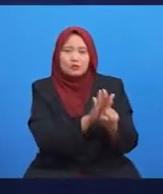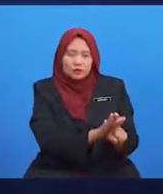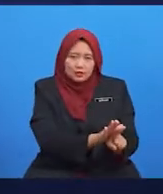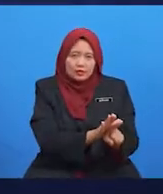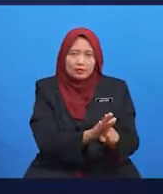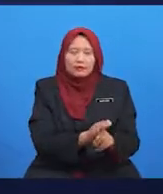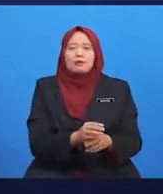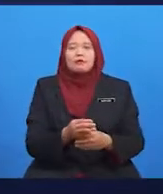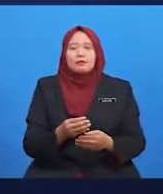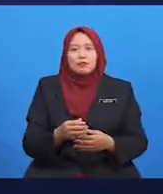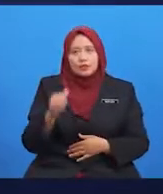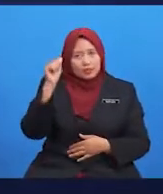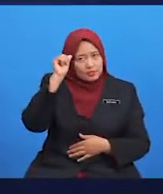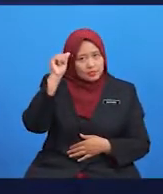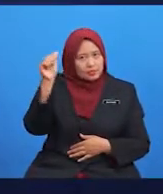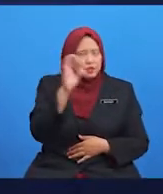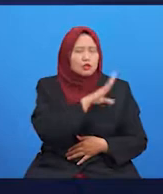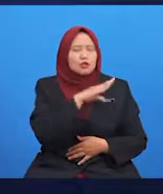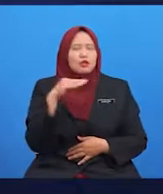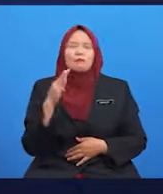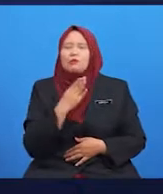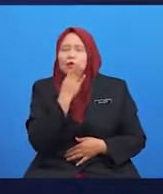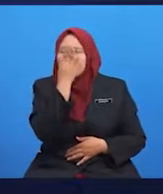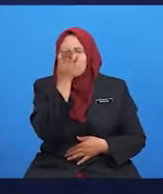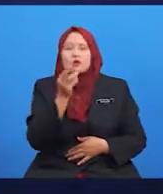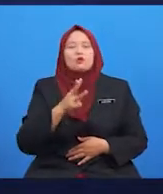bersamanya diiringi bau yang sangat wangi.